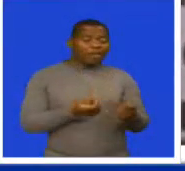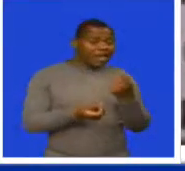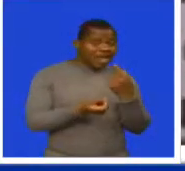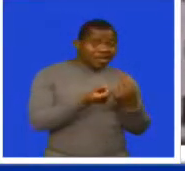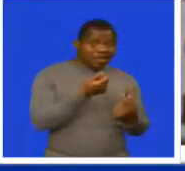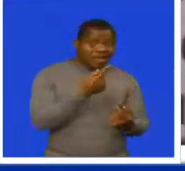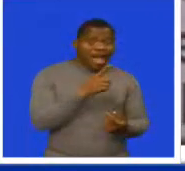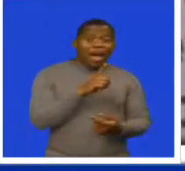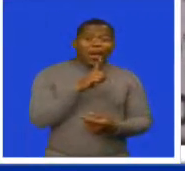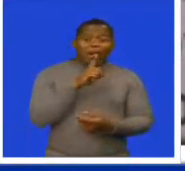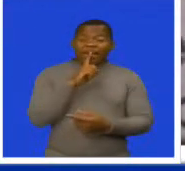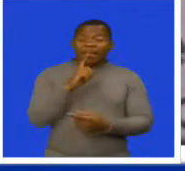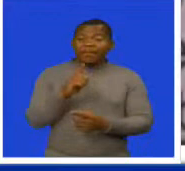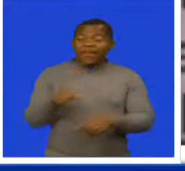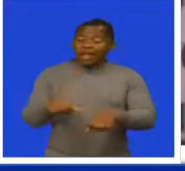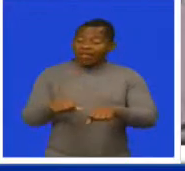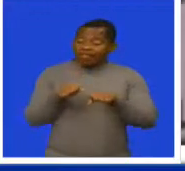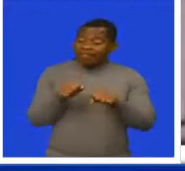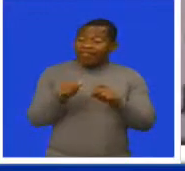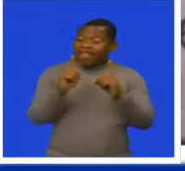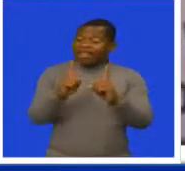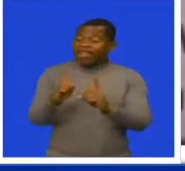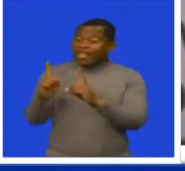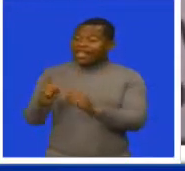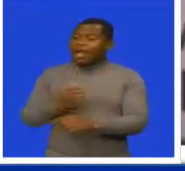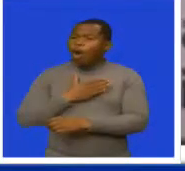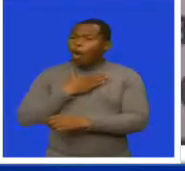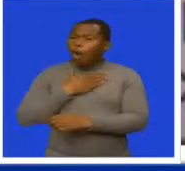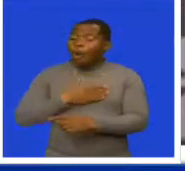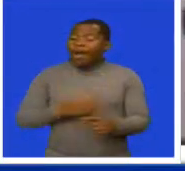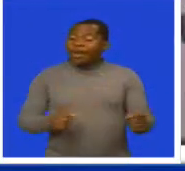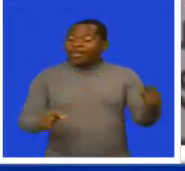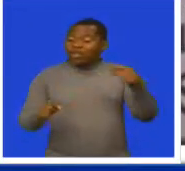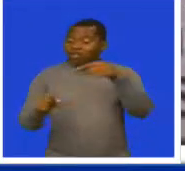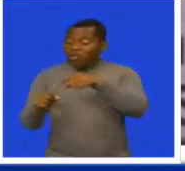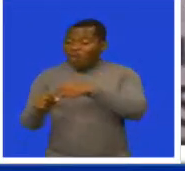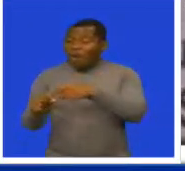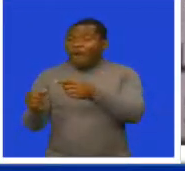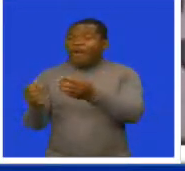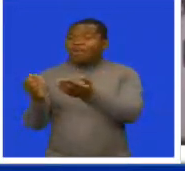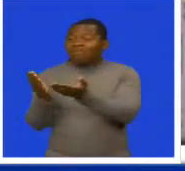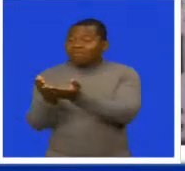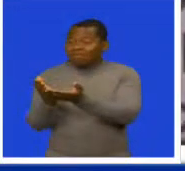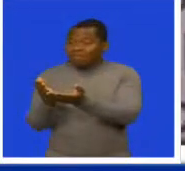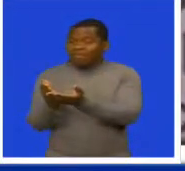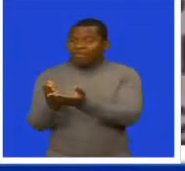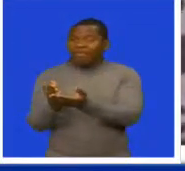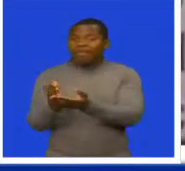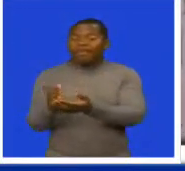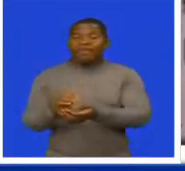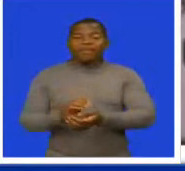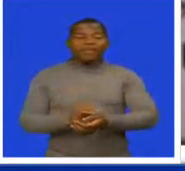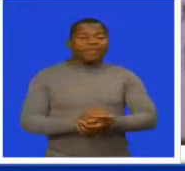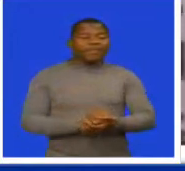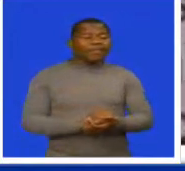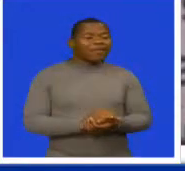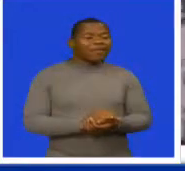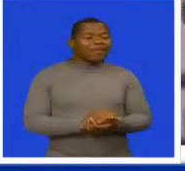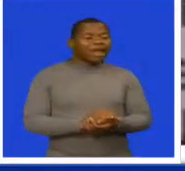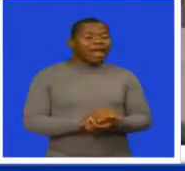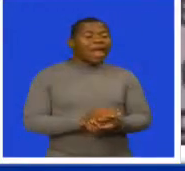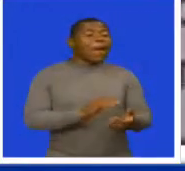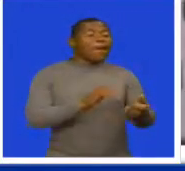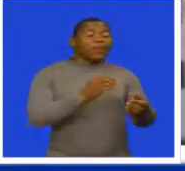lakhona sekubita kokuthi sibambisane nalo litiko letempilo ukuthi ewu siyacela lokho ukuthi laba labangathi bayasebenza basheshe bona baluthole